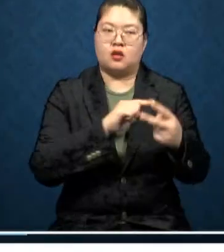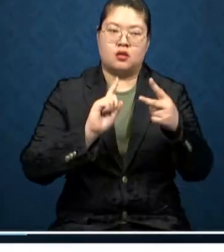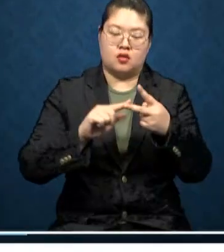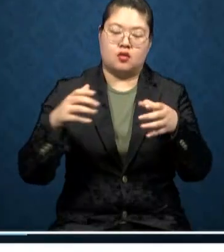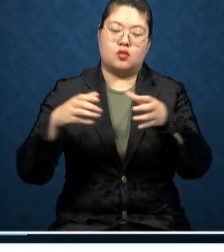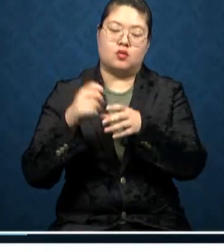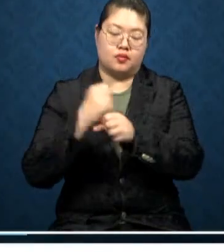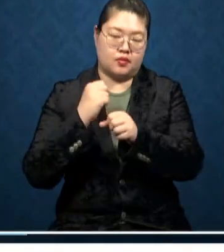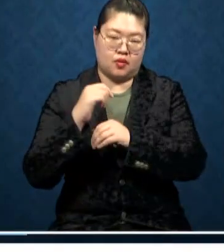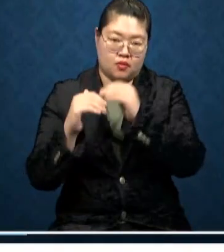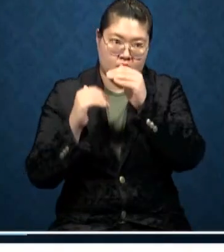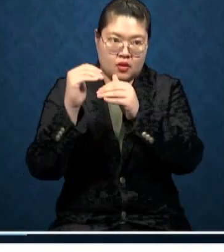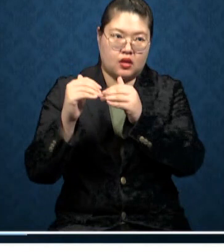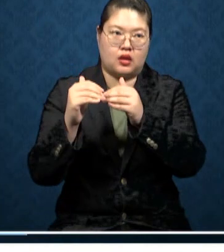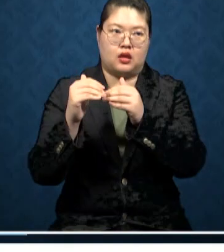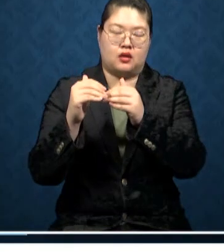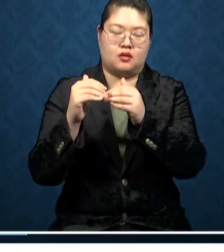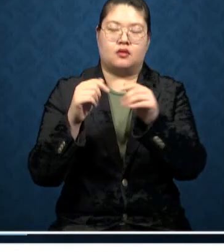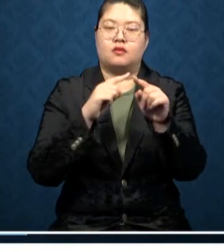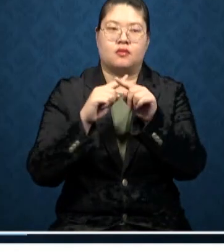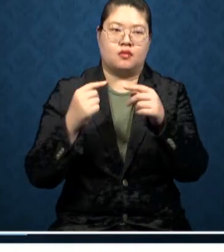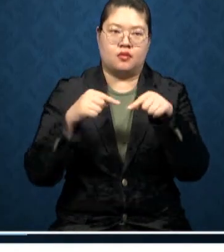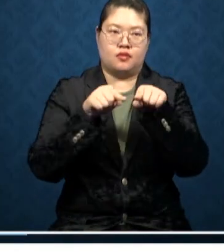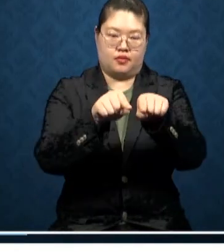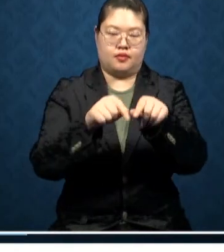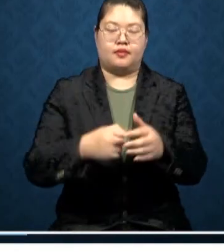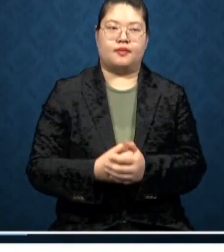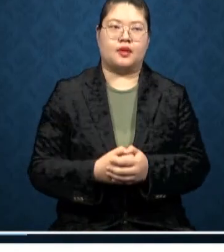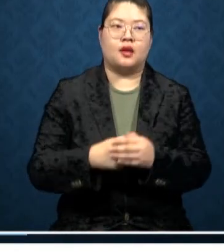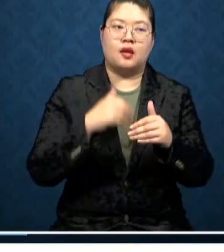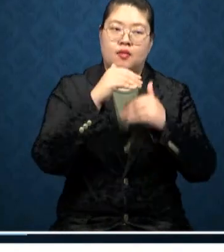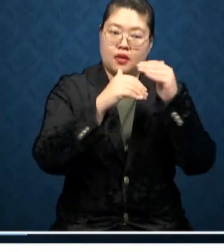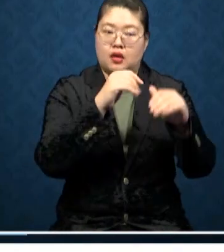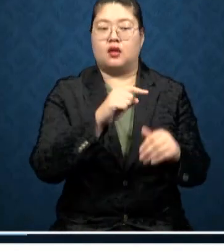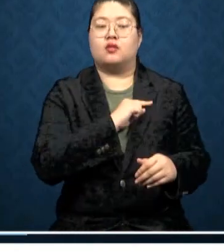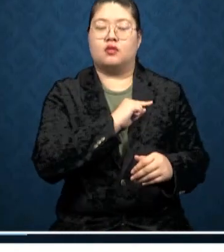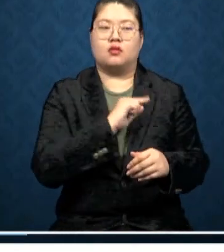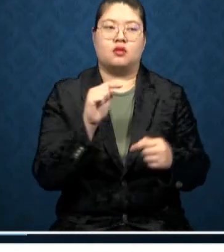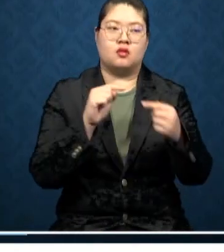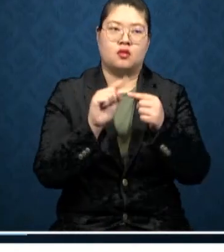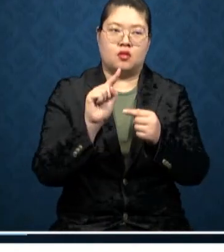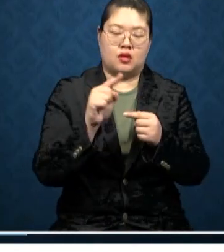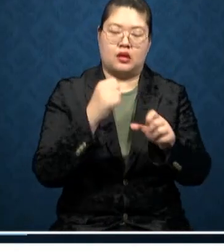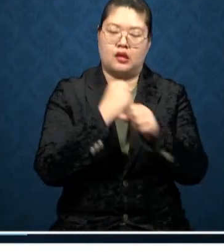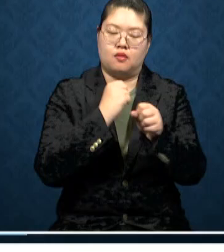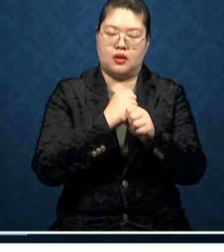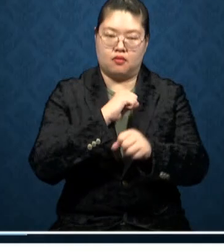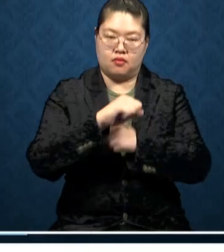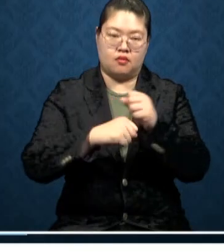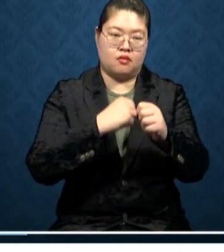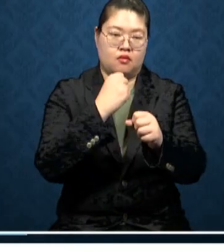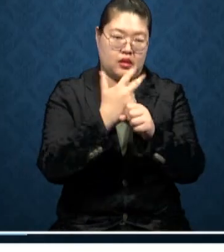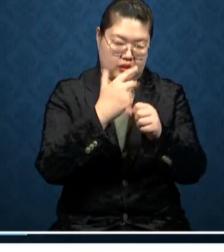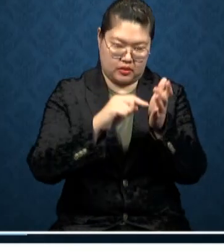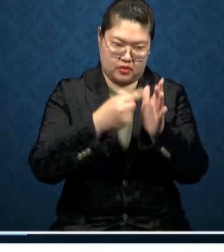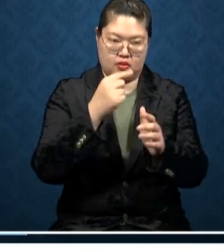ข่ายรวมทั้งขยายผลร่วมร่วมกับเครือข่ายการพัฒนาตนจะดำเนินการใน 3ปีแรกมีอยู่